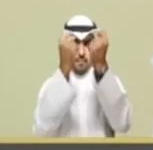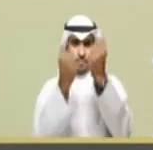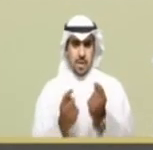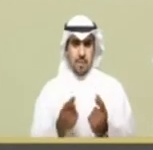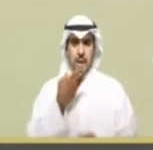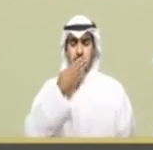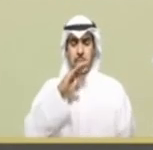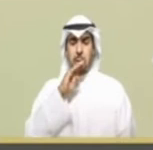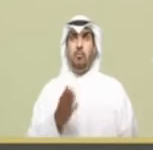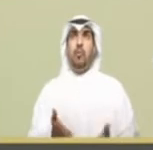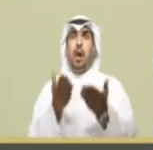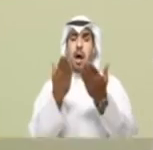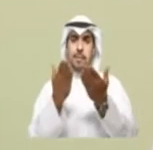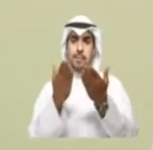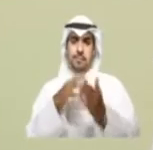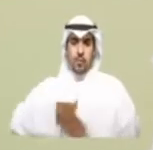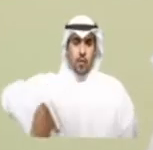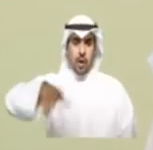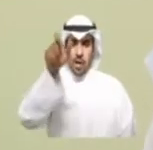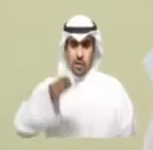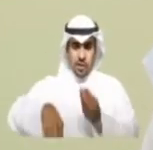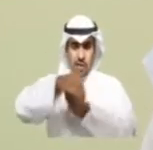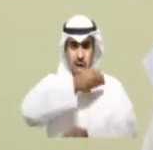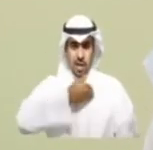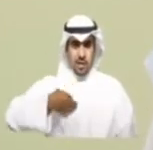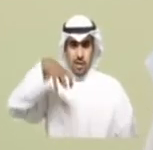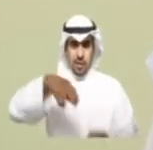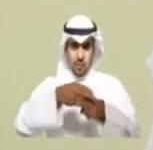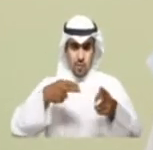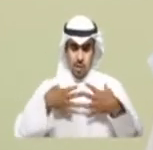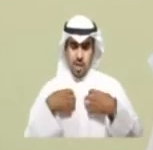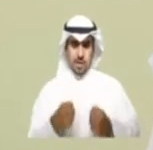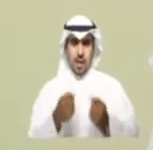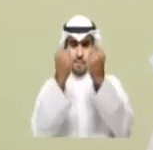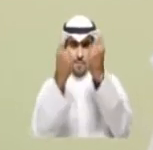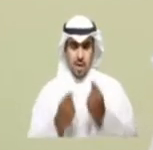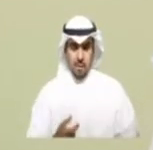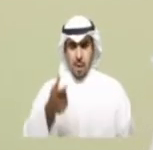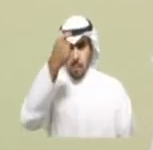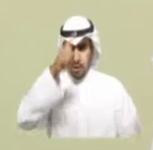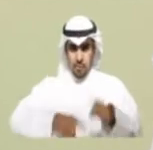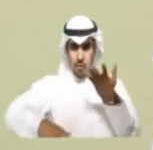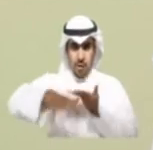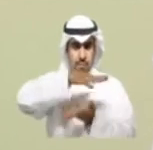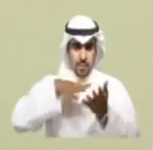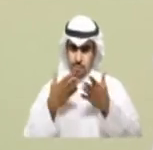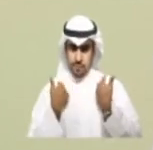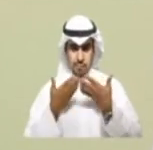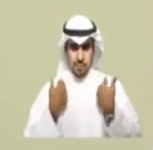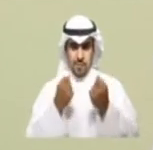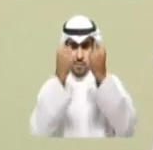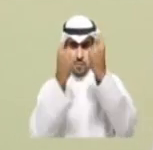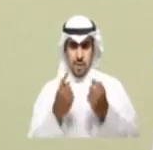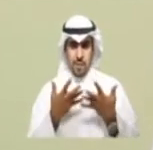جميع حجاج دولة الكويت كانوا بخير وصحة وعافية وأدوا مناسكهم بكل